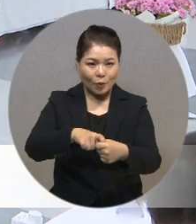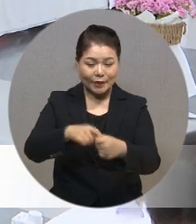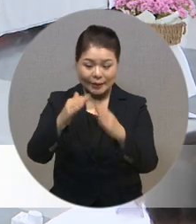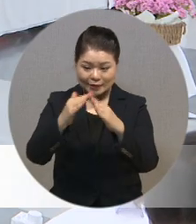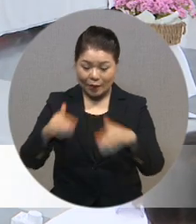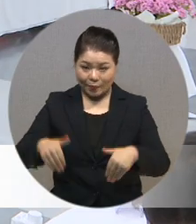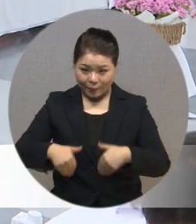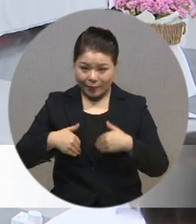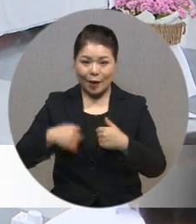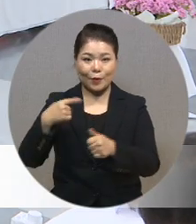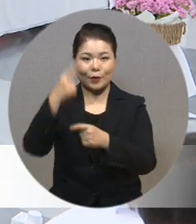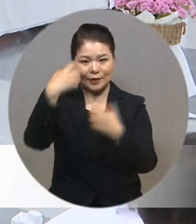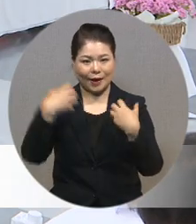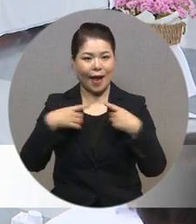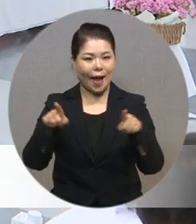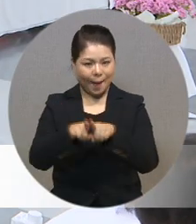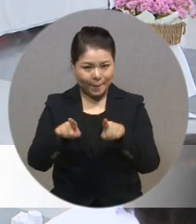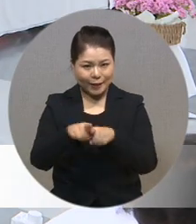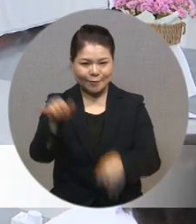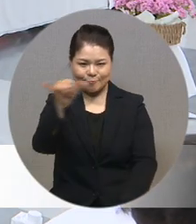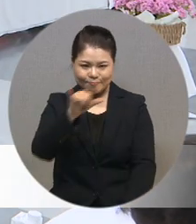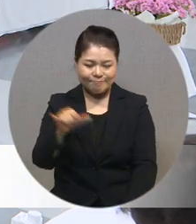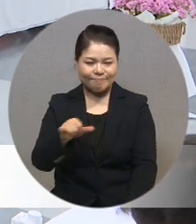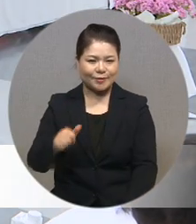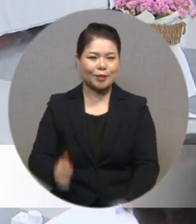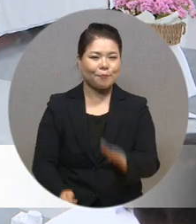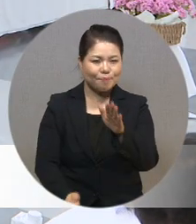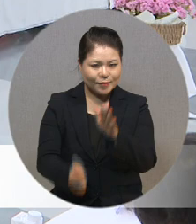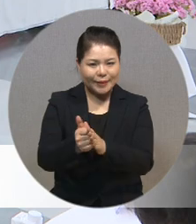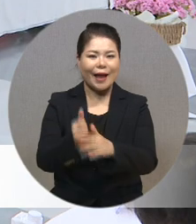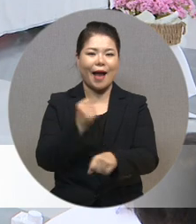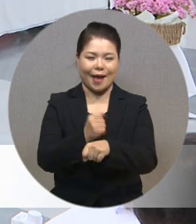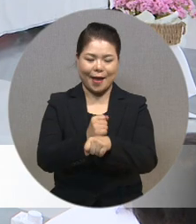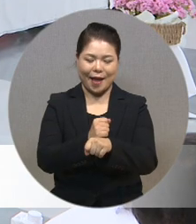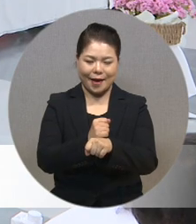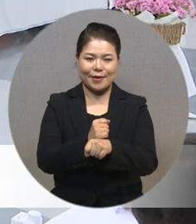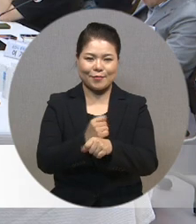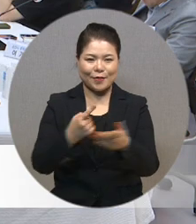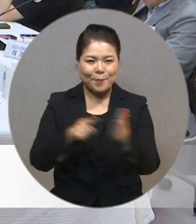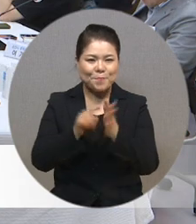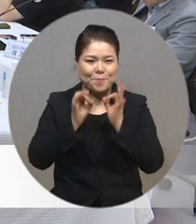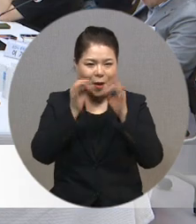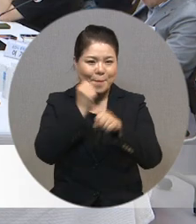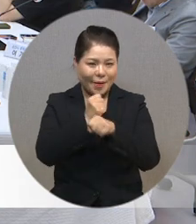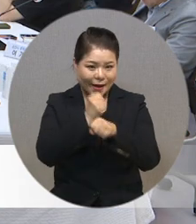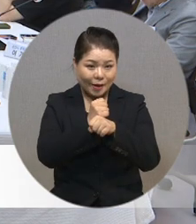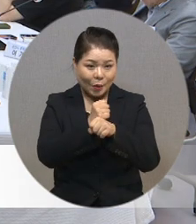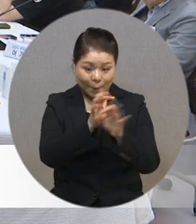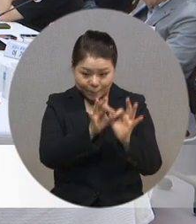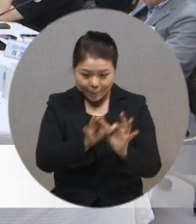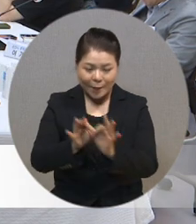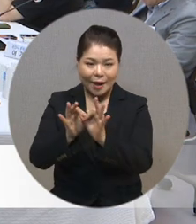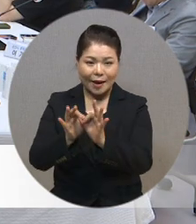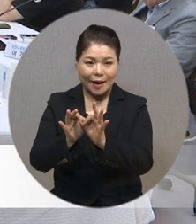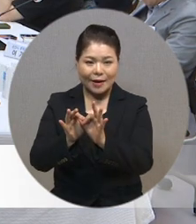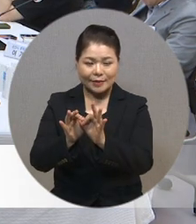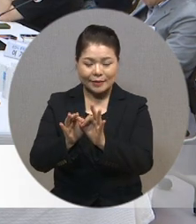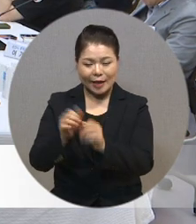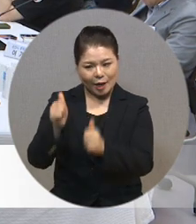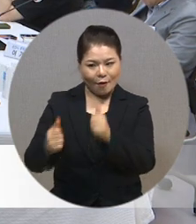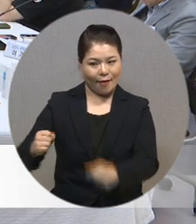함께 전국에서 으뜸가는 교육발전특구 선진 모델을 만들어 나갈 것이며, 이를 통해 도시